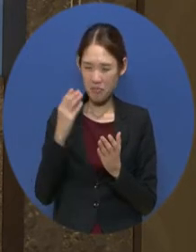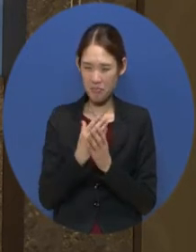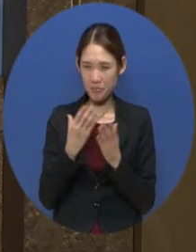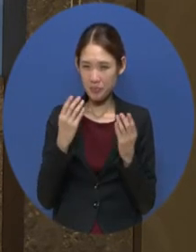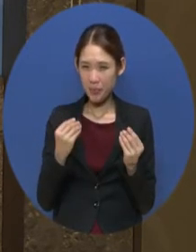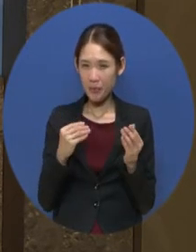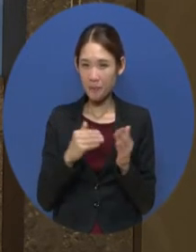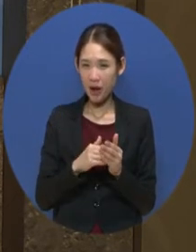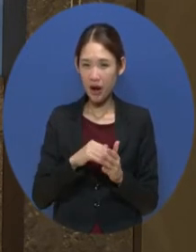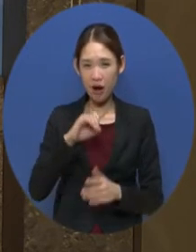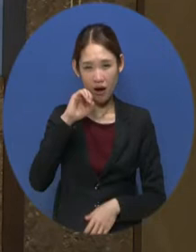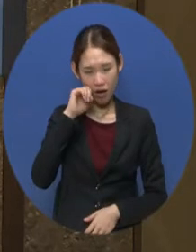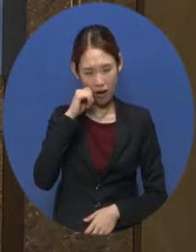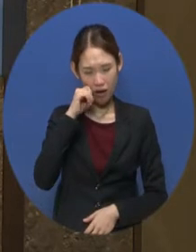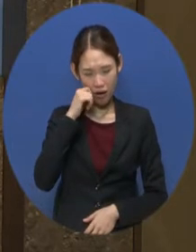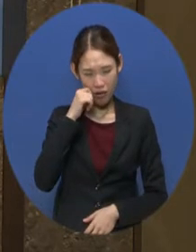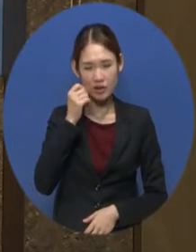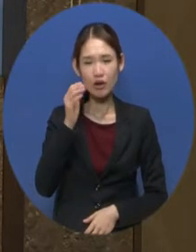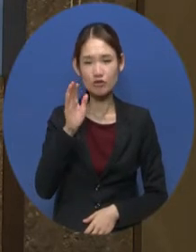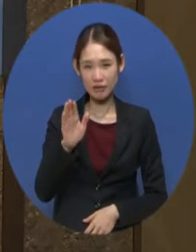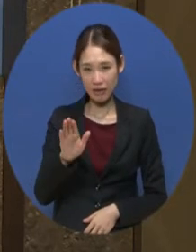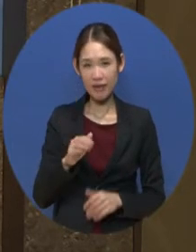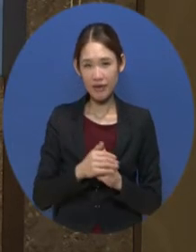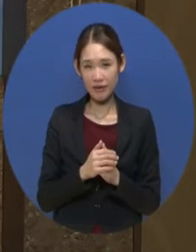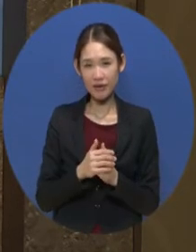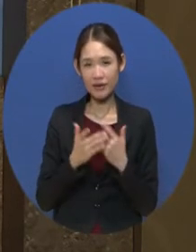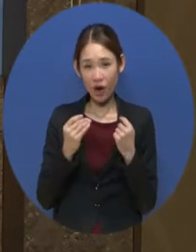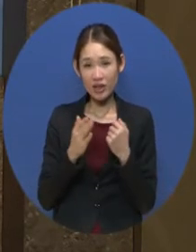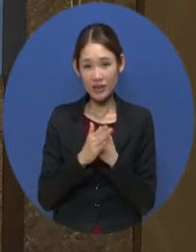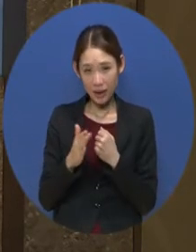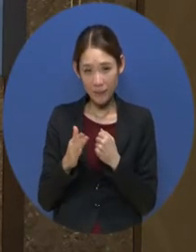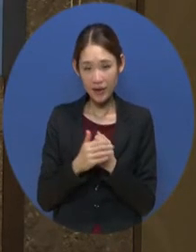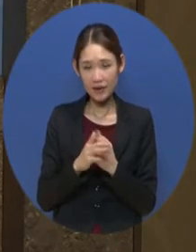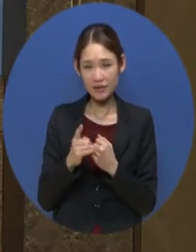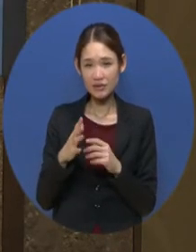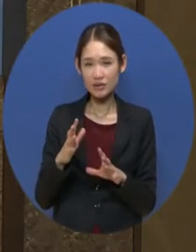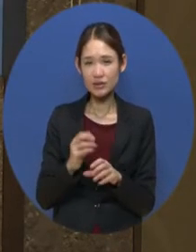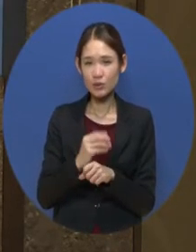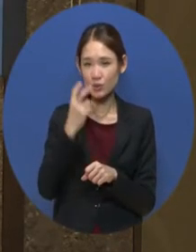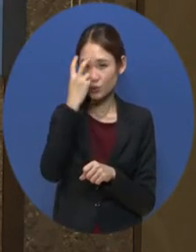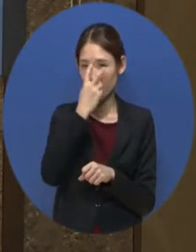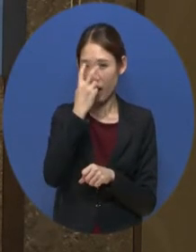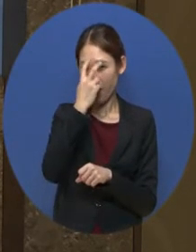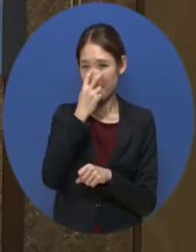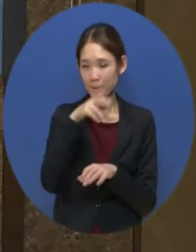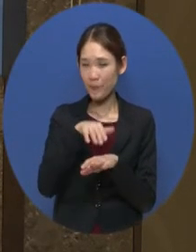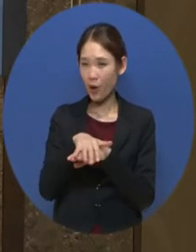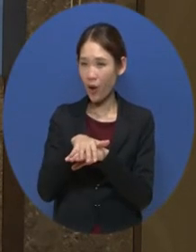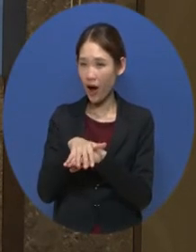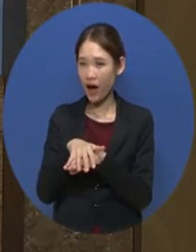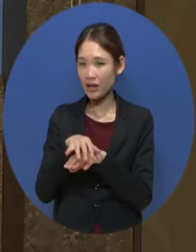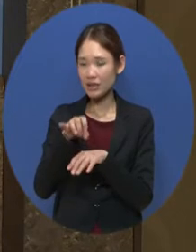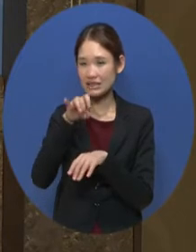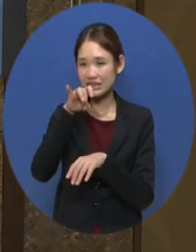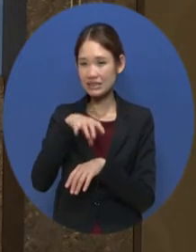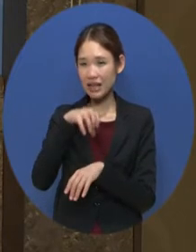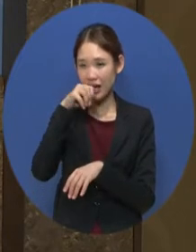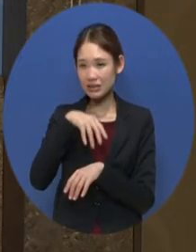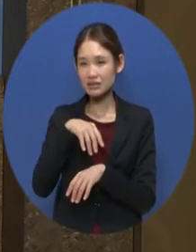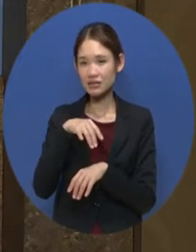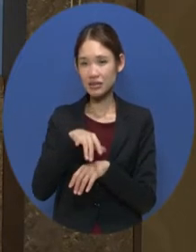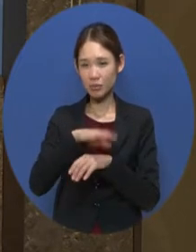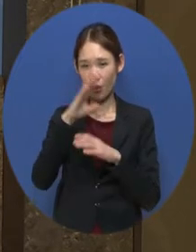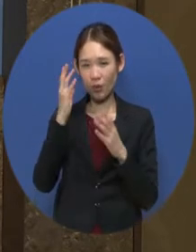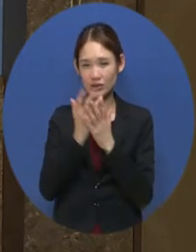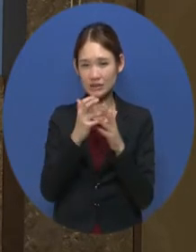만족시킬 수 없다. 체크리스트는 네. 아니다라고 보여지는데 네. 그렇기 때문에 이 종합조사표가 단편적으로 모든